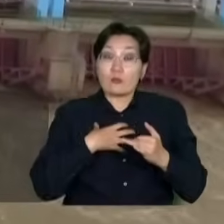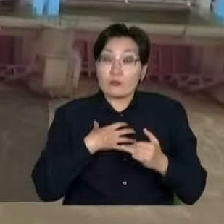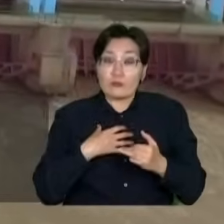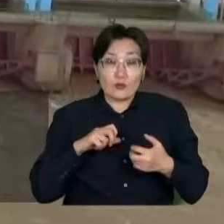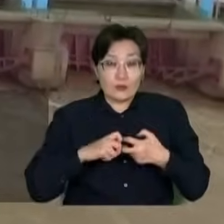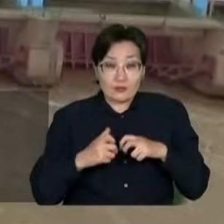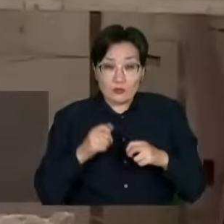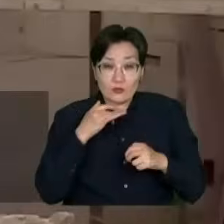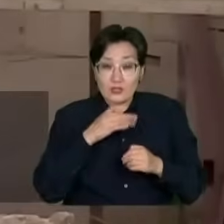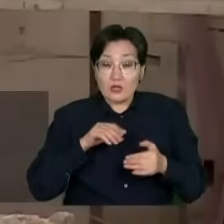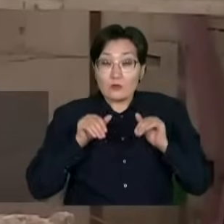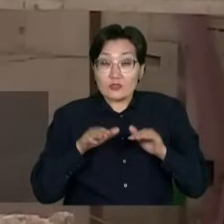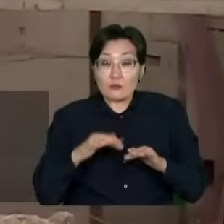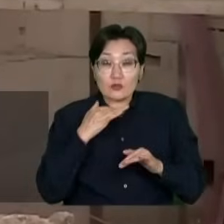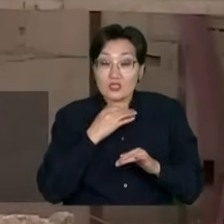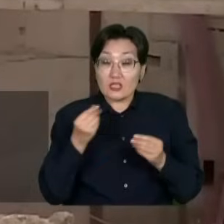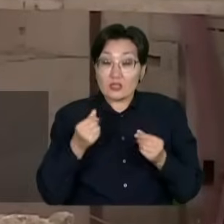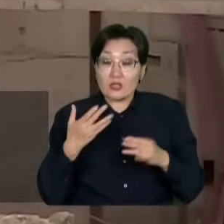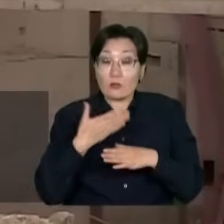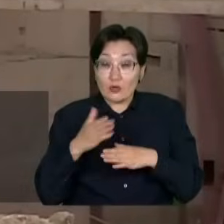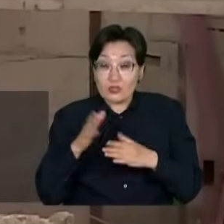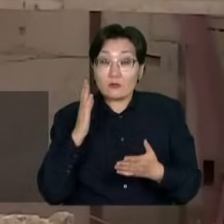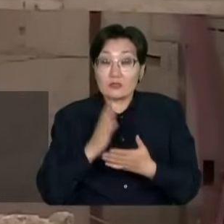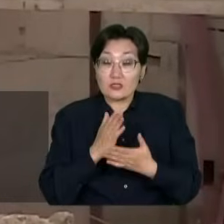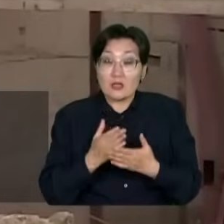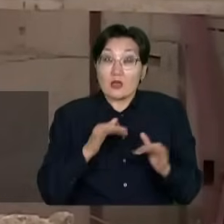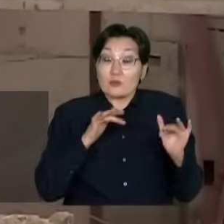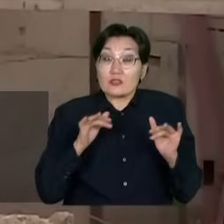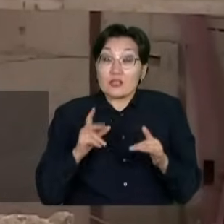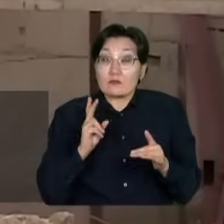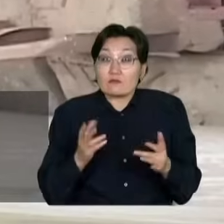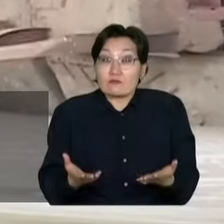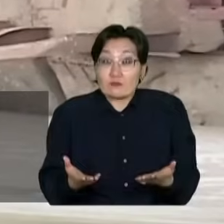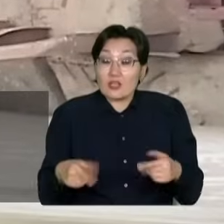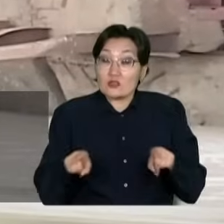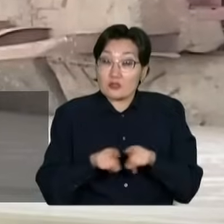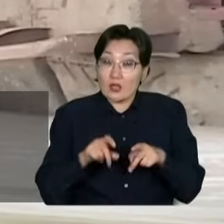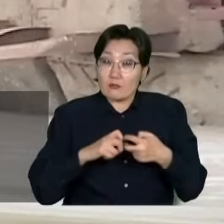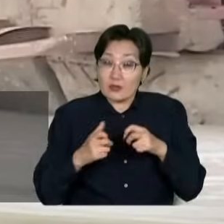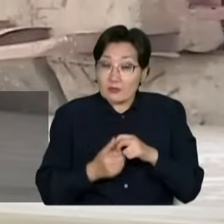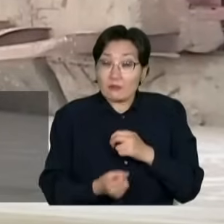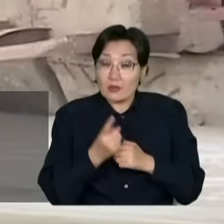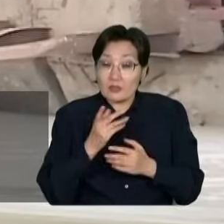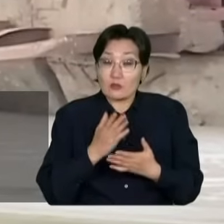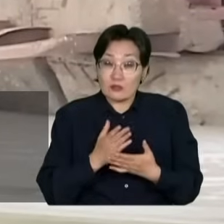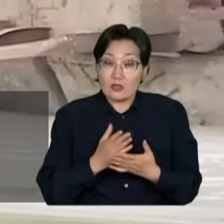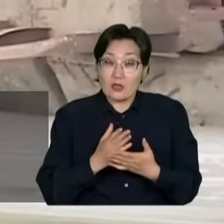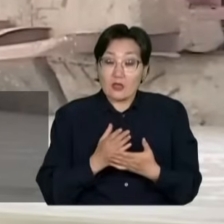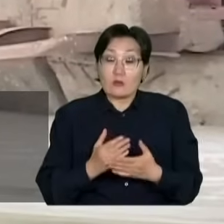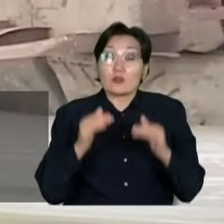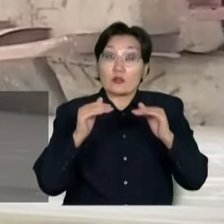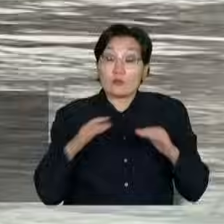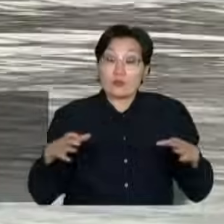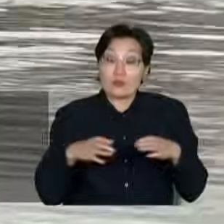самсап тұр. Оның бәрін шешу үшін қыруар қаржыда бөлінеді. Бірақ іске келгенде жоғарыдағыдай әйтеуір бір шикіліктің шеті шығып қалады. Төменгі